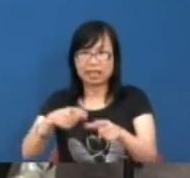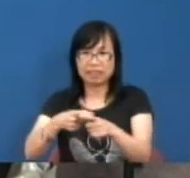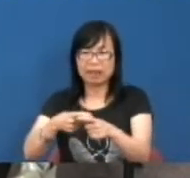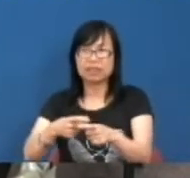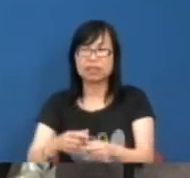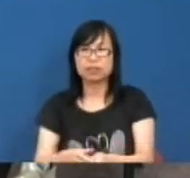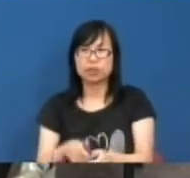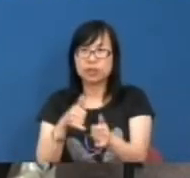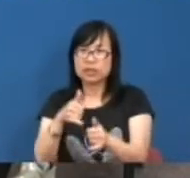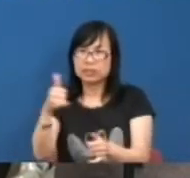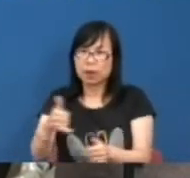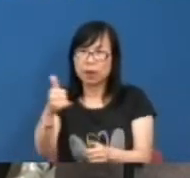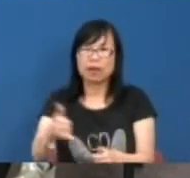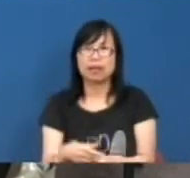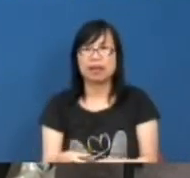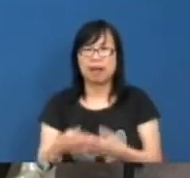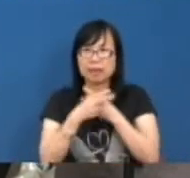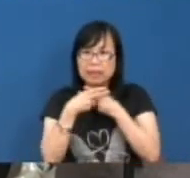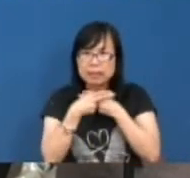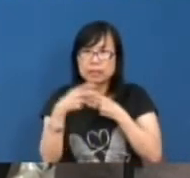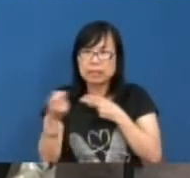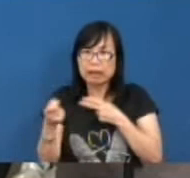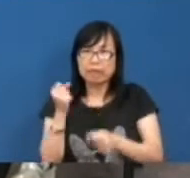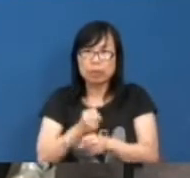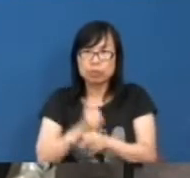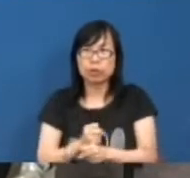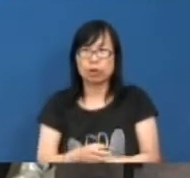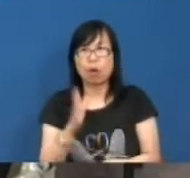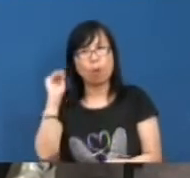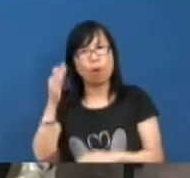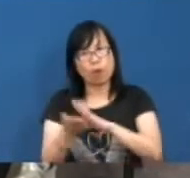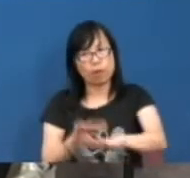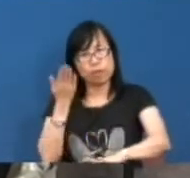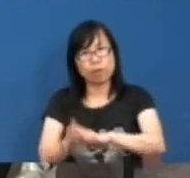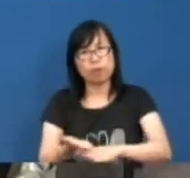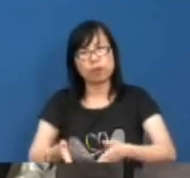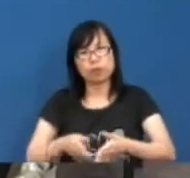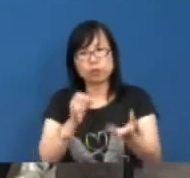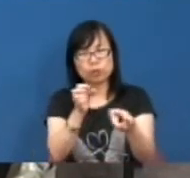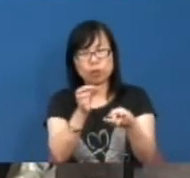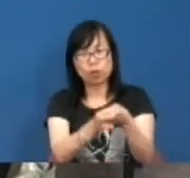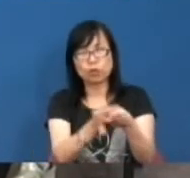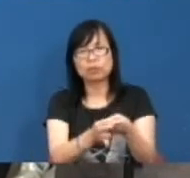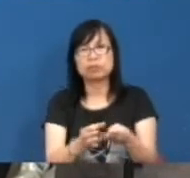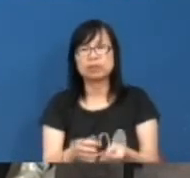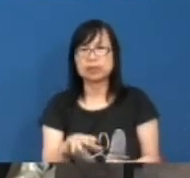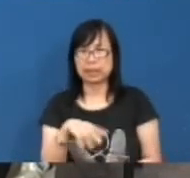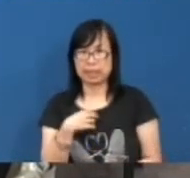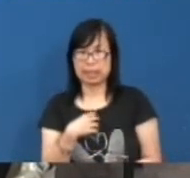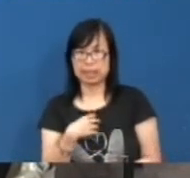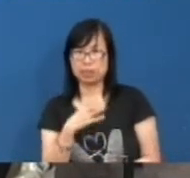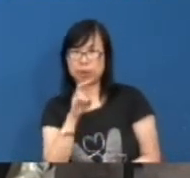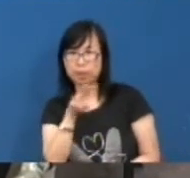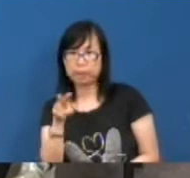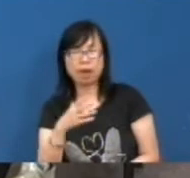咧，咁即係特首即刻做嘢啦，就話有可能會復建居屋咁樣啦。即係呢件事其實都睇得出我哋係幾